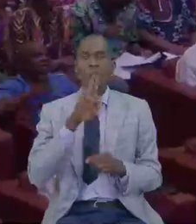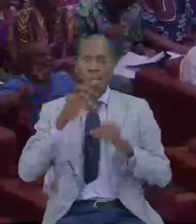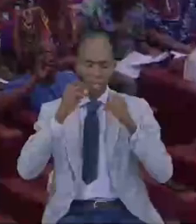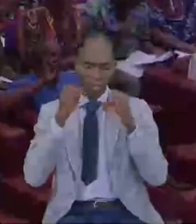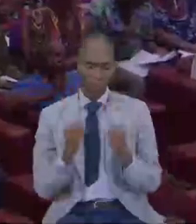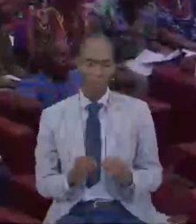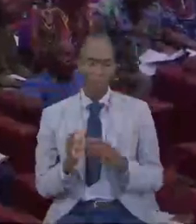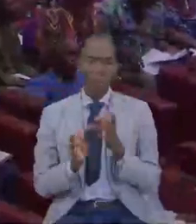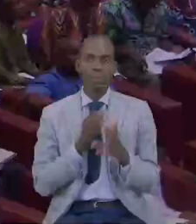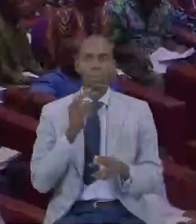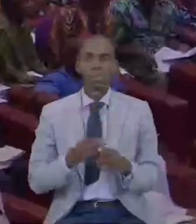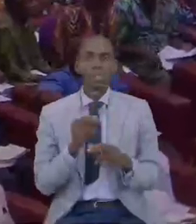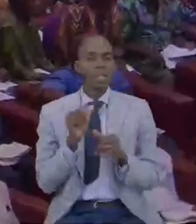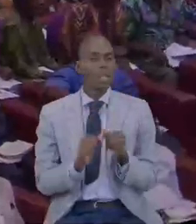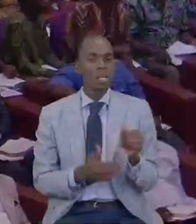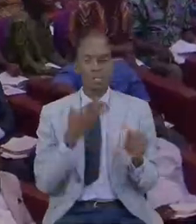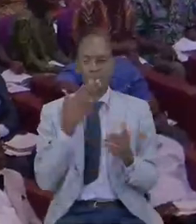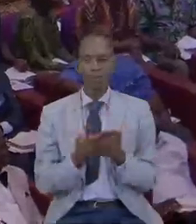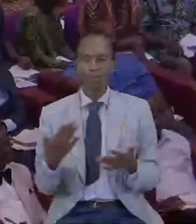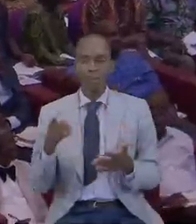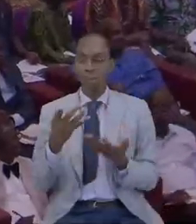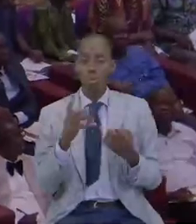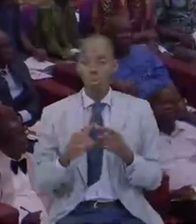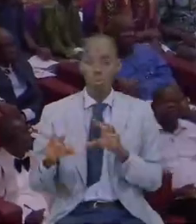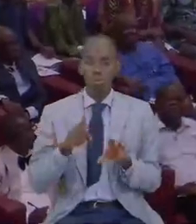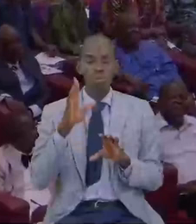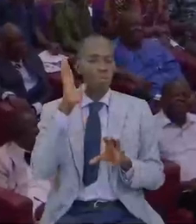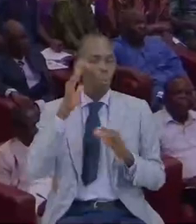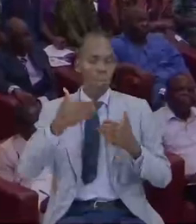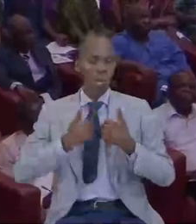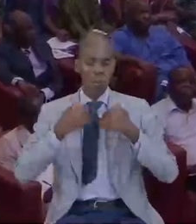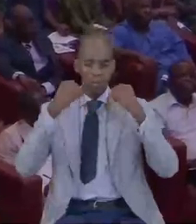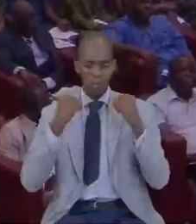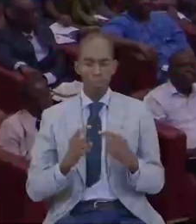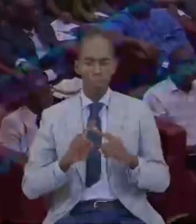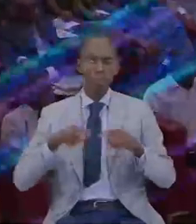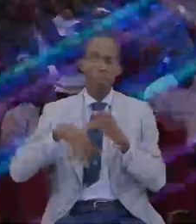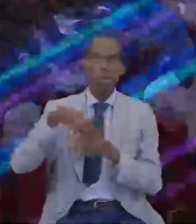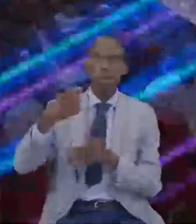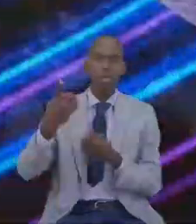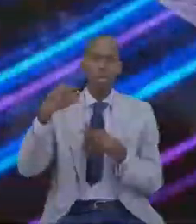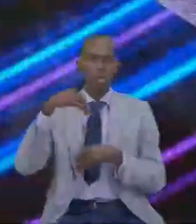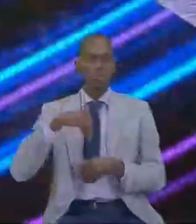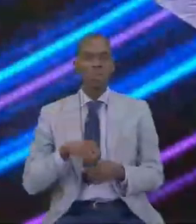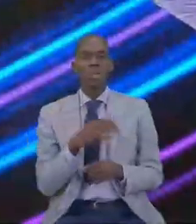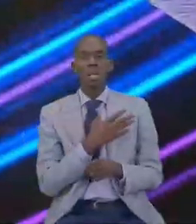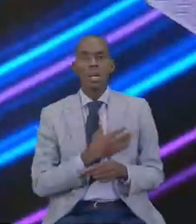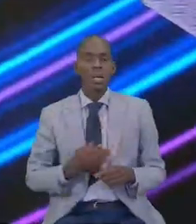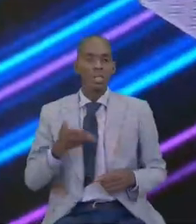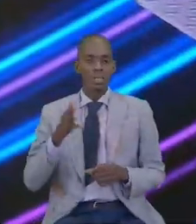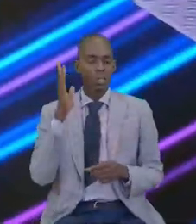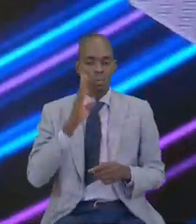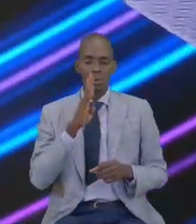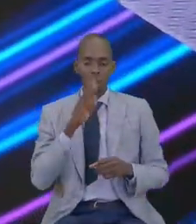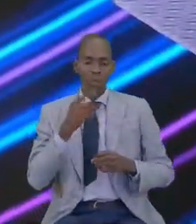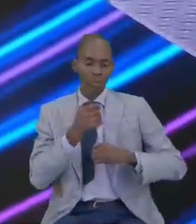toute bonne chose, tu auras la force d'aller, la force de sortir, de rentrer, et il y aura la protection du Seigneur sur